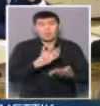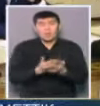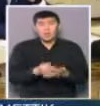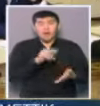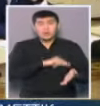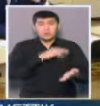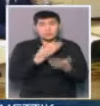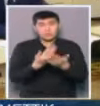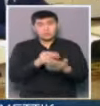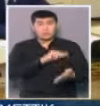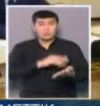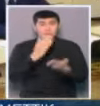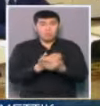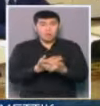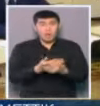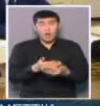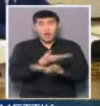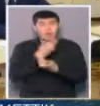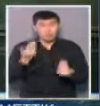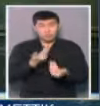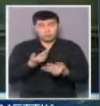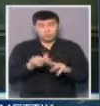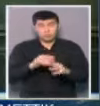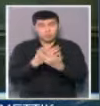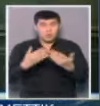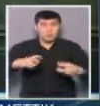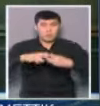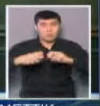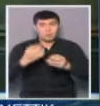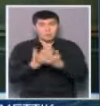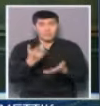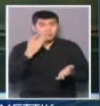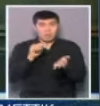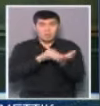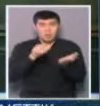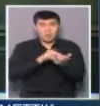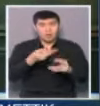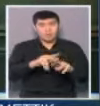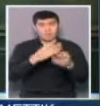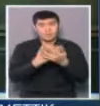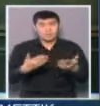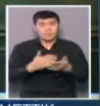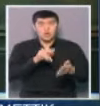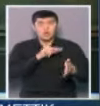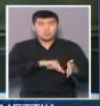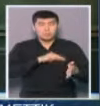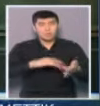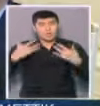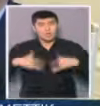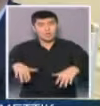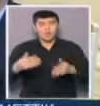Бірыңғай ақпараттық жүйеге бір адам туралы мәлімет қайта-қайта енгізіледі. Дәл осындай 15 мың